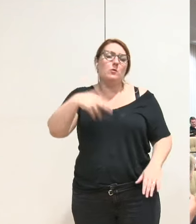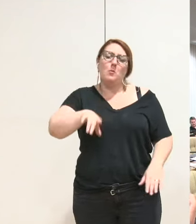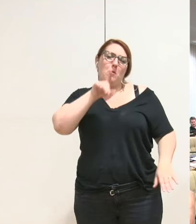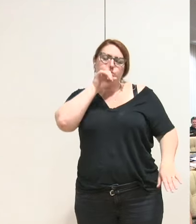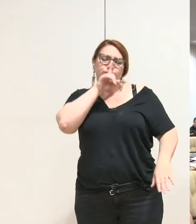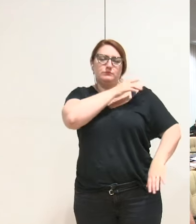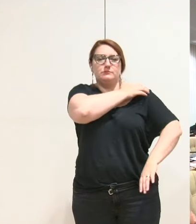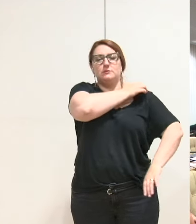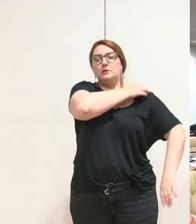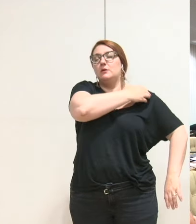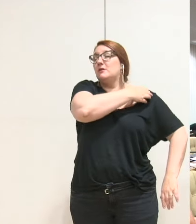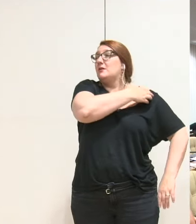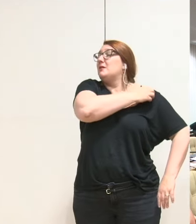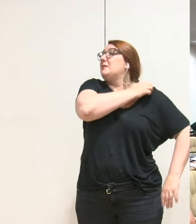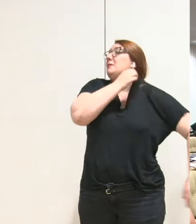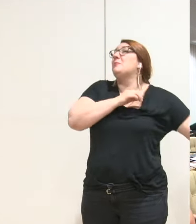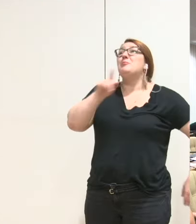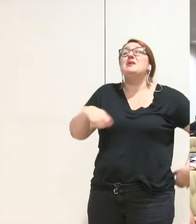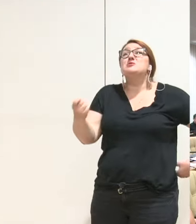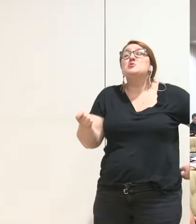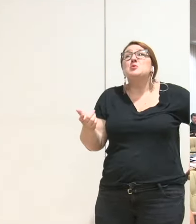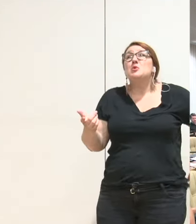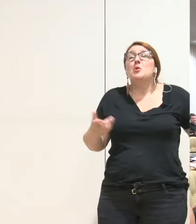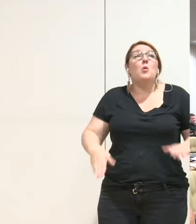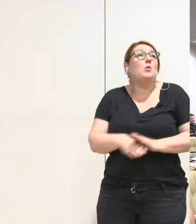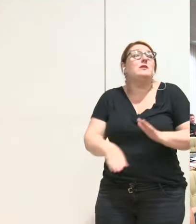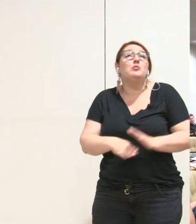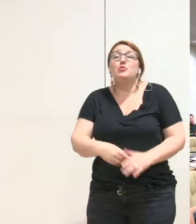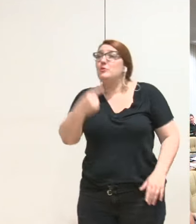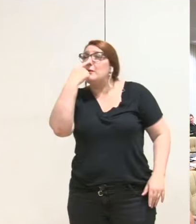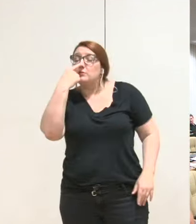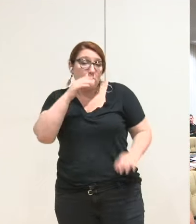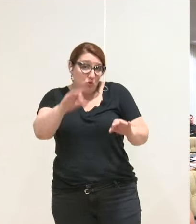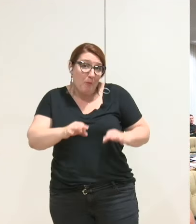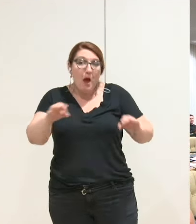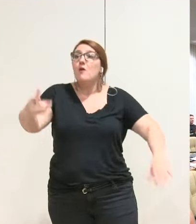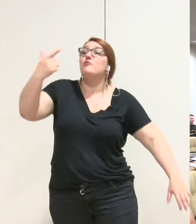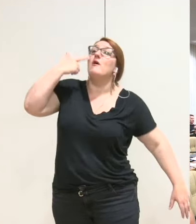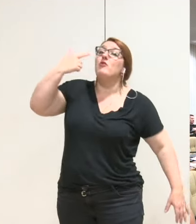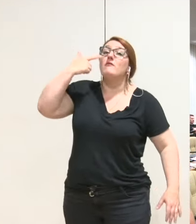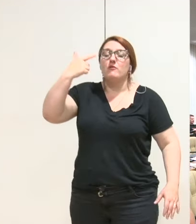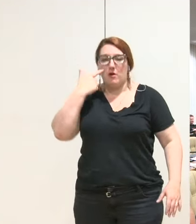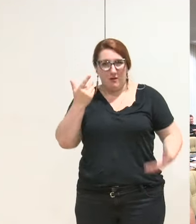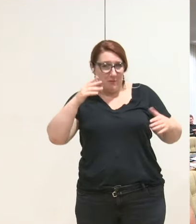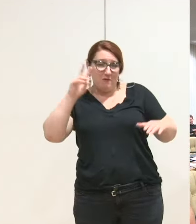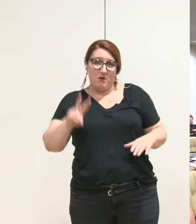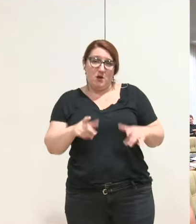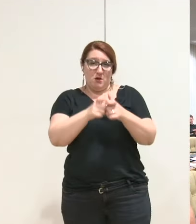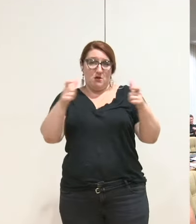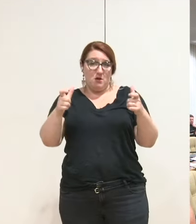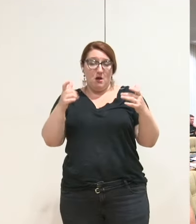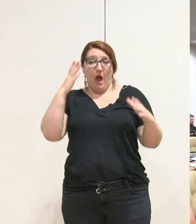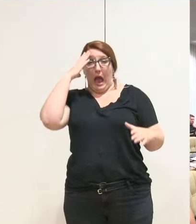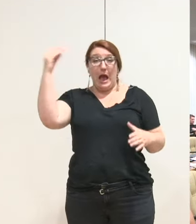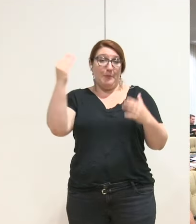c'est tout à fait fait normal qu'on allait voir ce qu'on allait voir mais les difficultés d'alpexo étaient disons-le très clairement sans